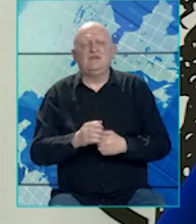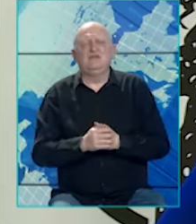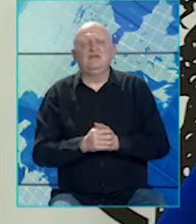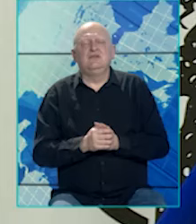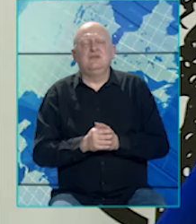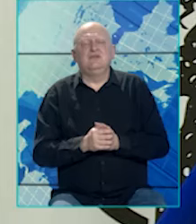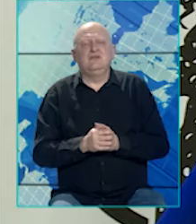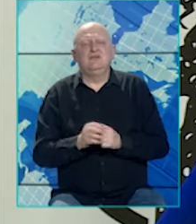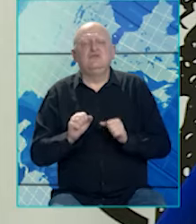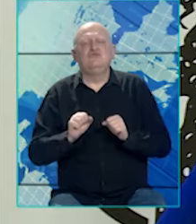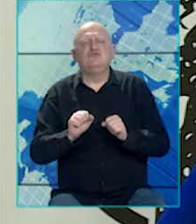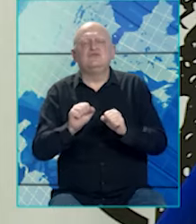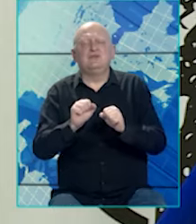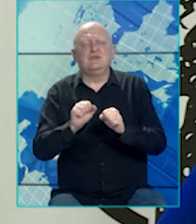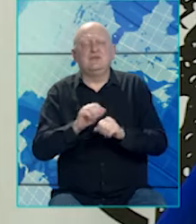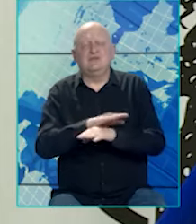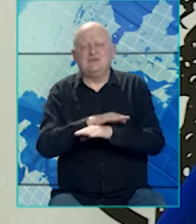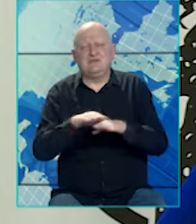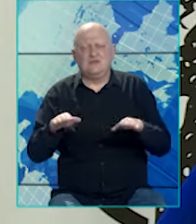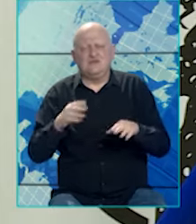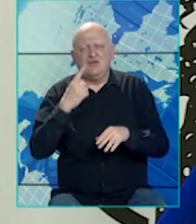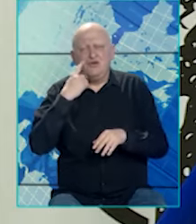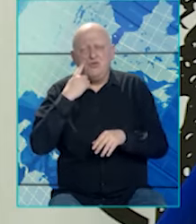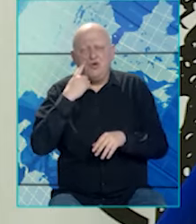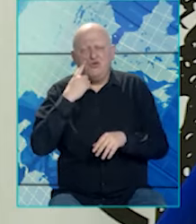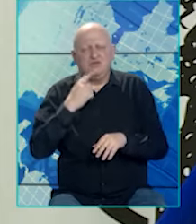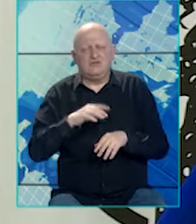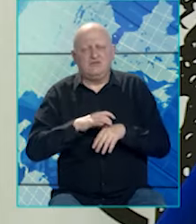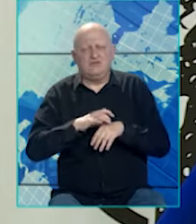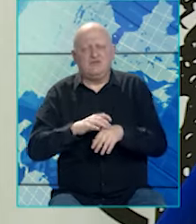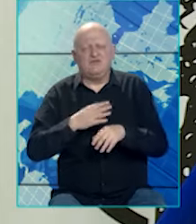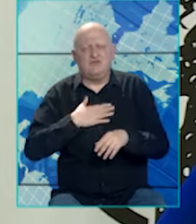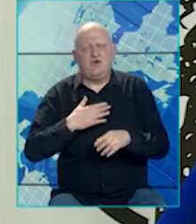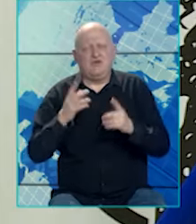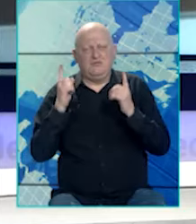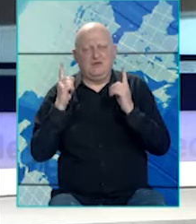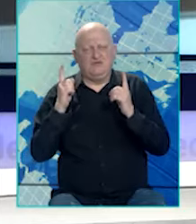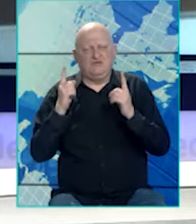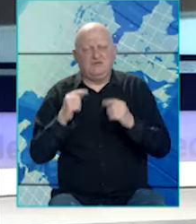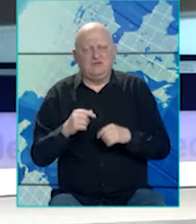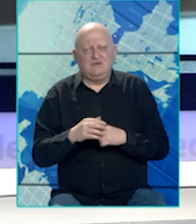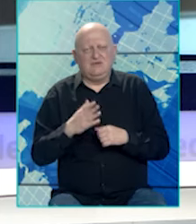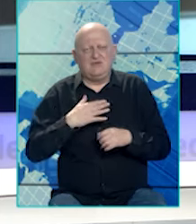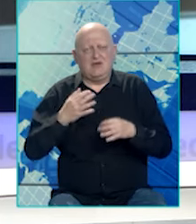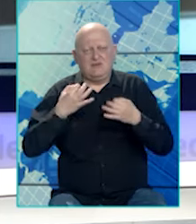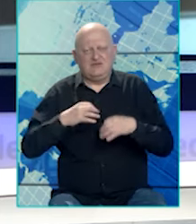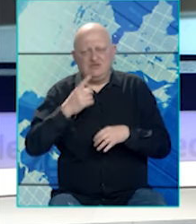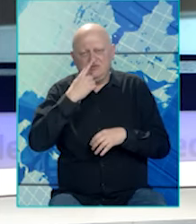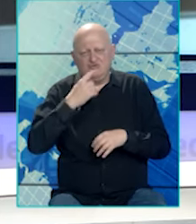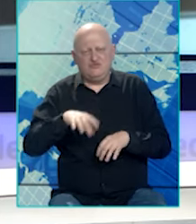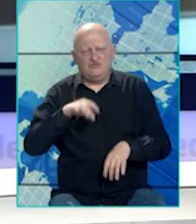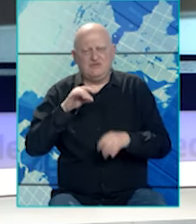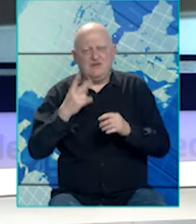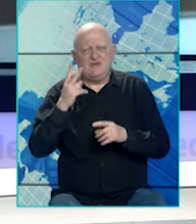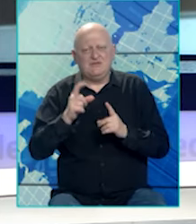Hercegovine, sprječavaju svaki pokušaj provedbe moje presude. Na predsjedničkim